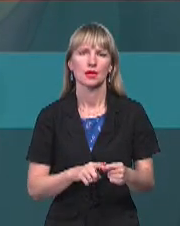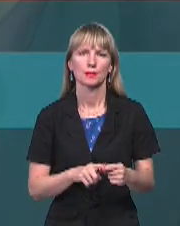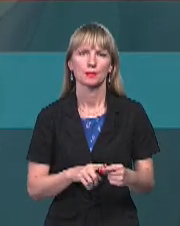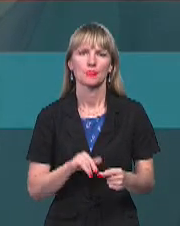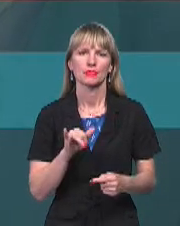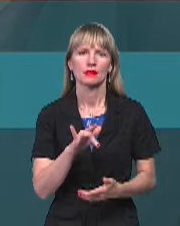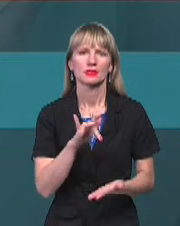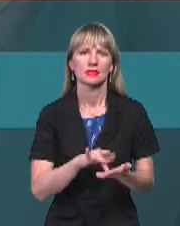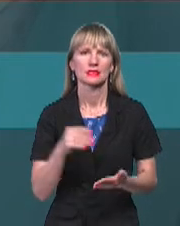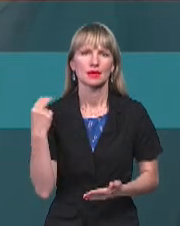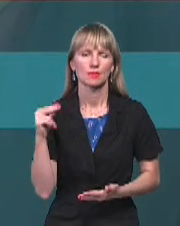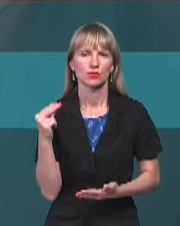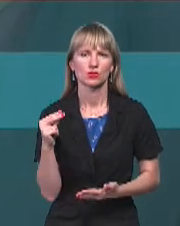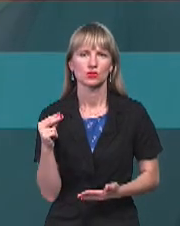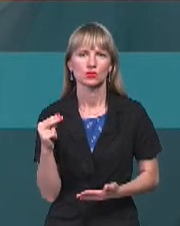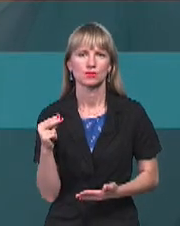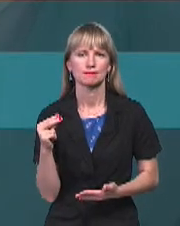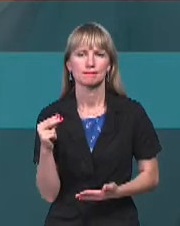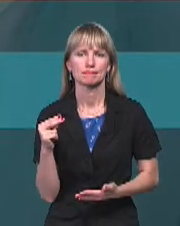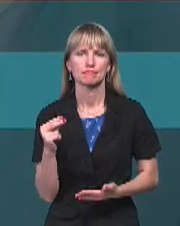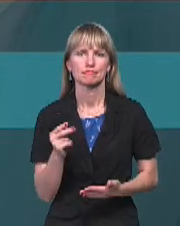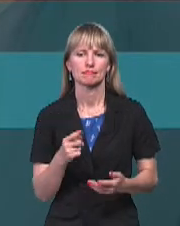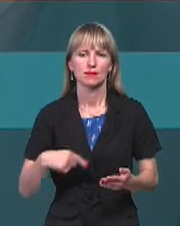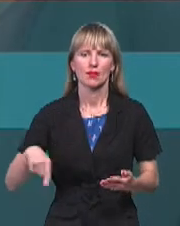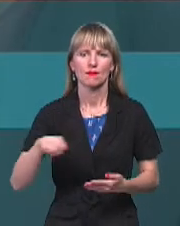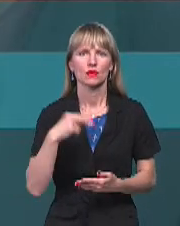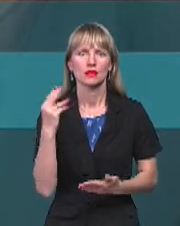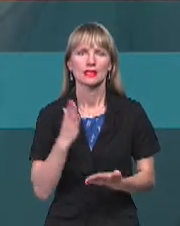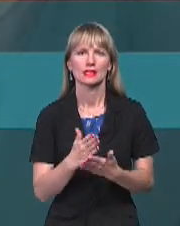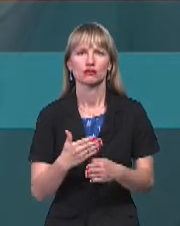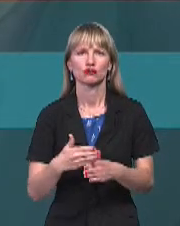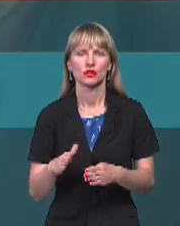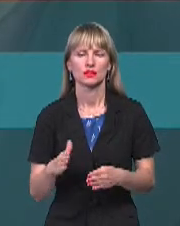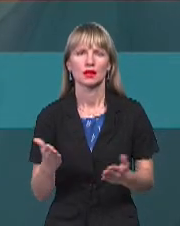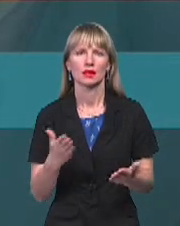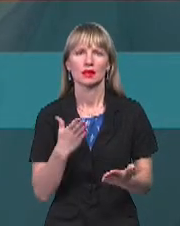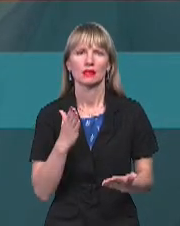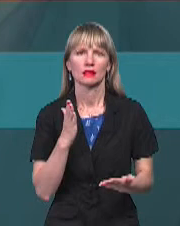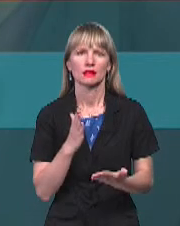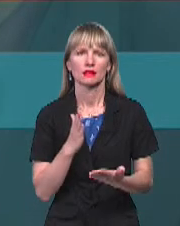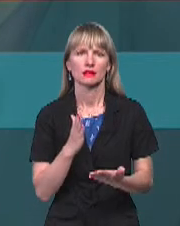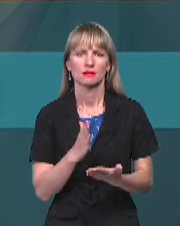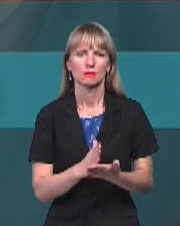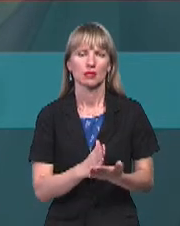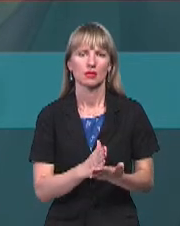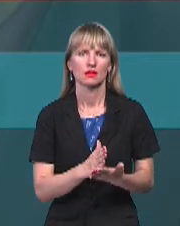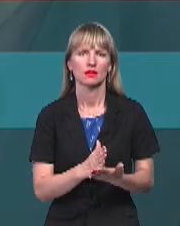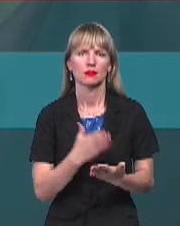в центрі Запоріжжя, навколо Запоріжжя є кусочок, який належить Вільнянському району,